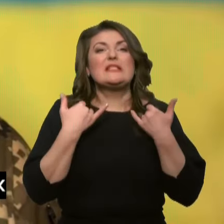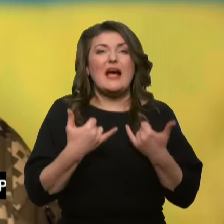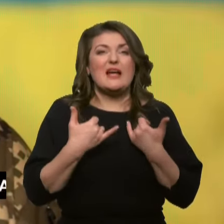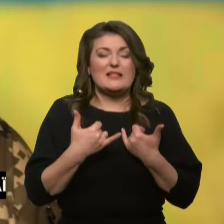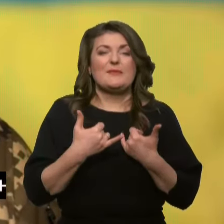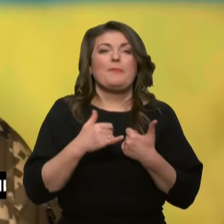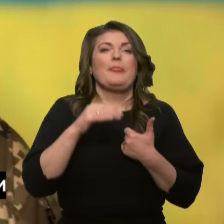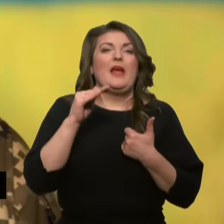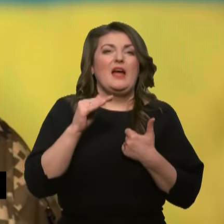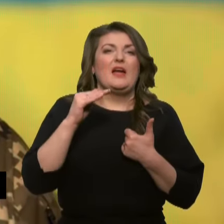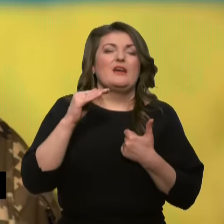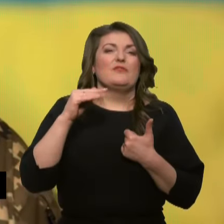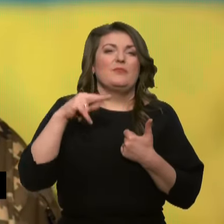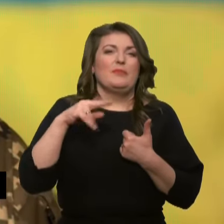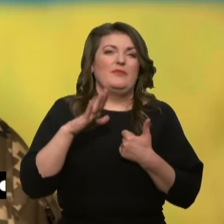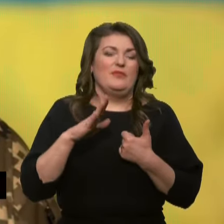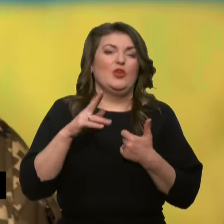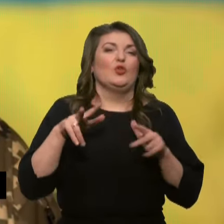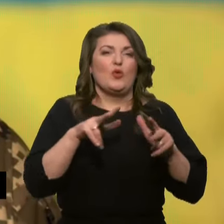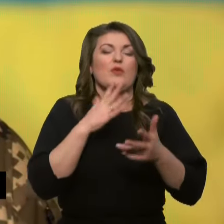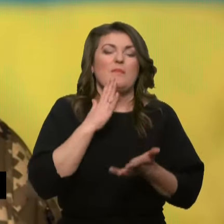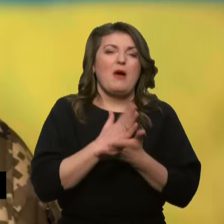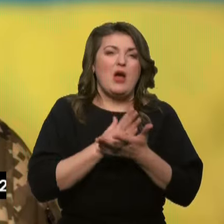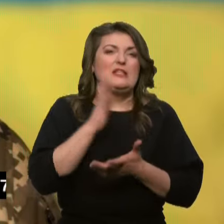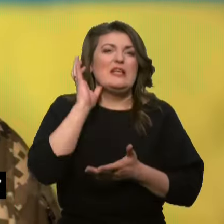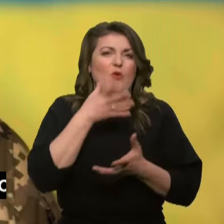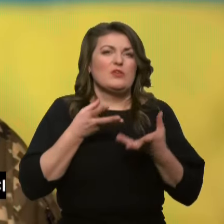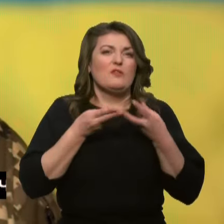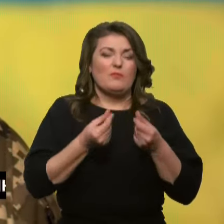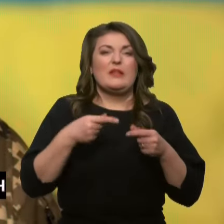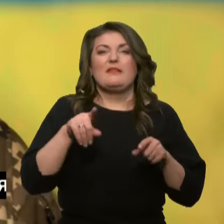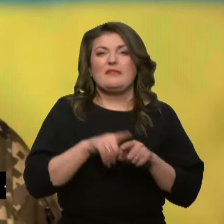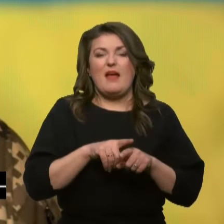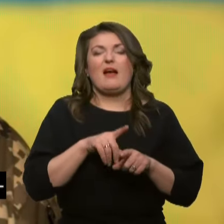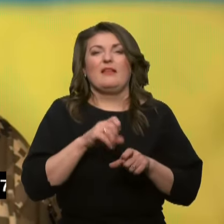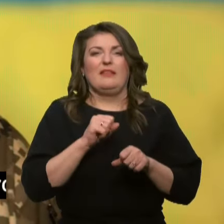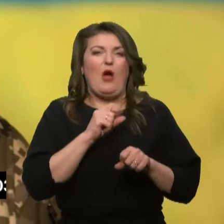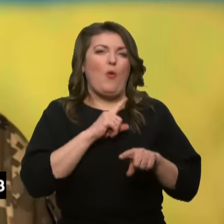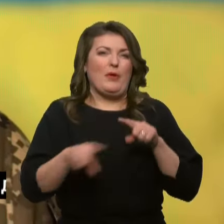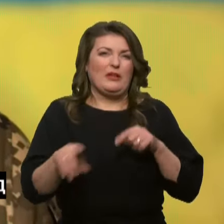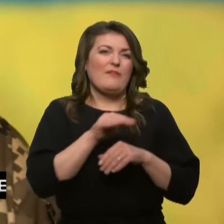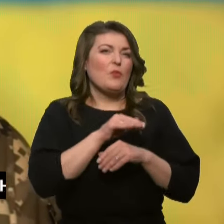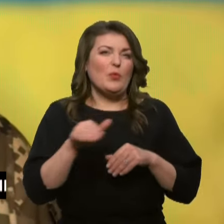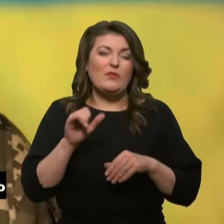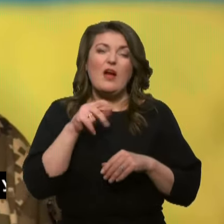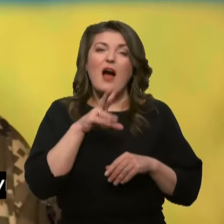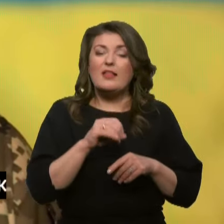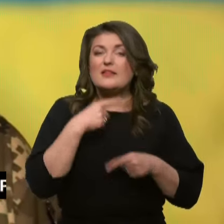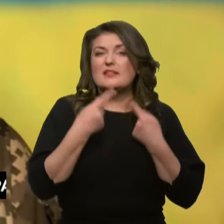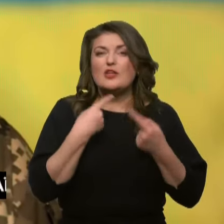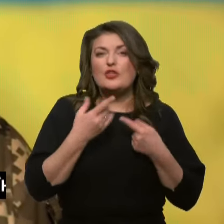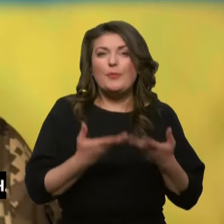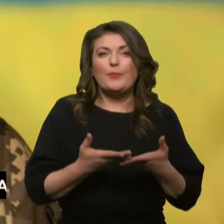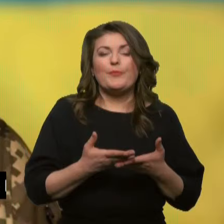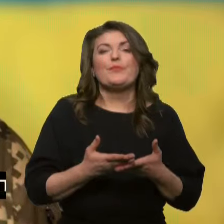зараз FPV-дрони мають серйозний вплив, як і на тактичному, так і на оперативному рівні. Але,